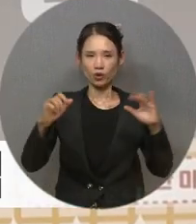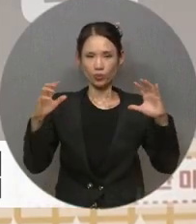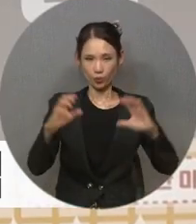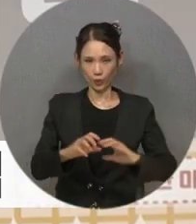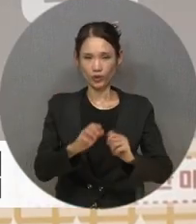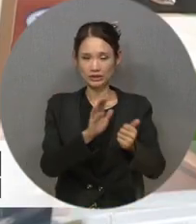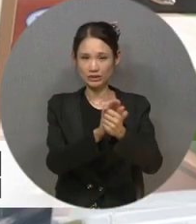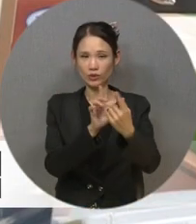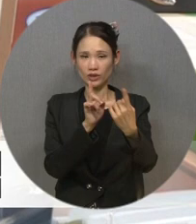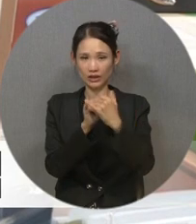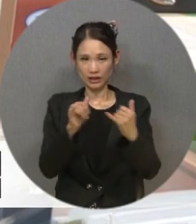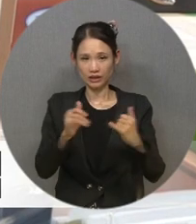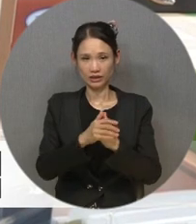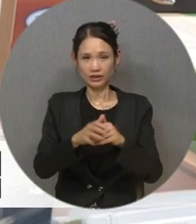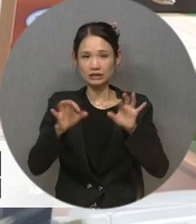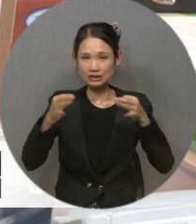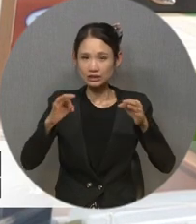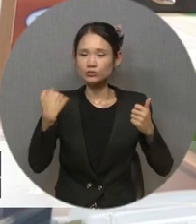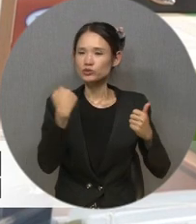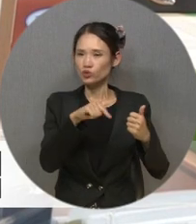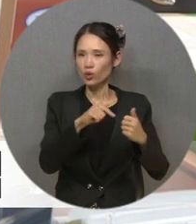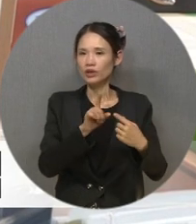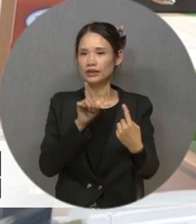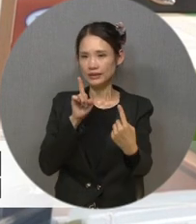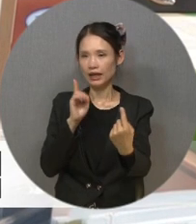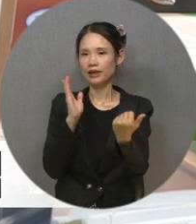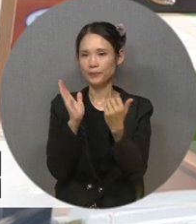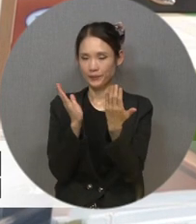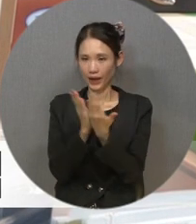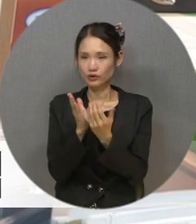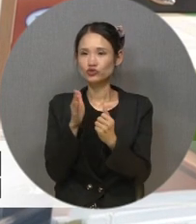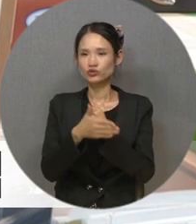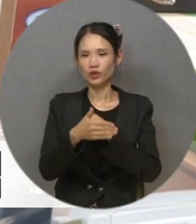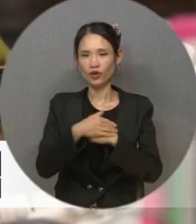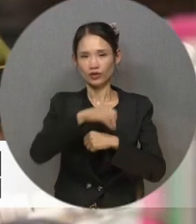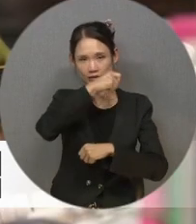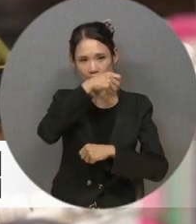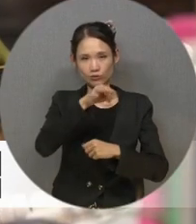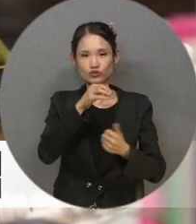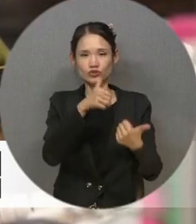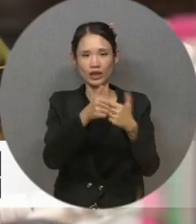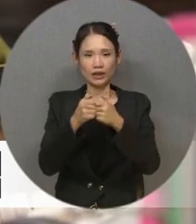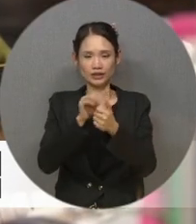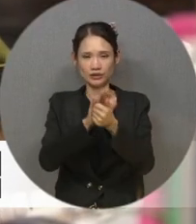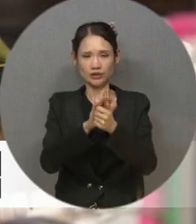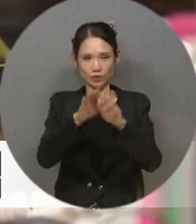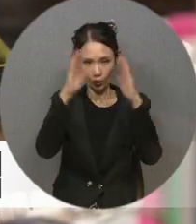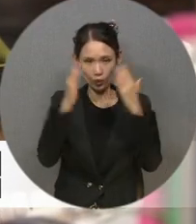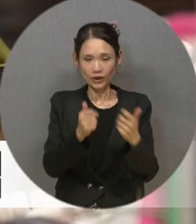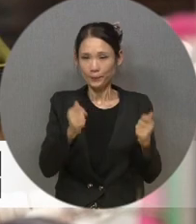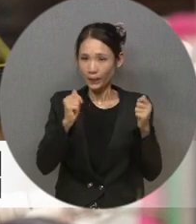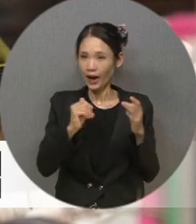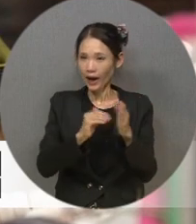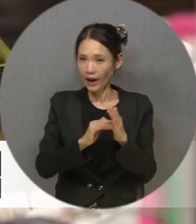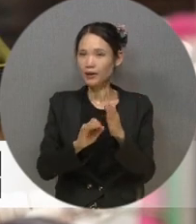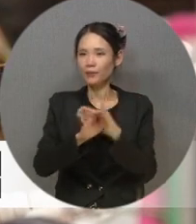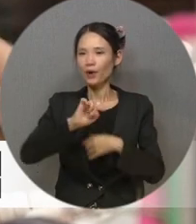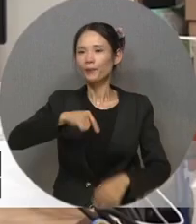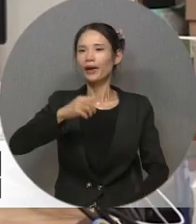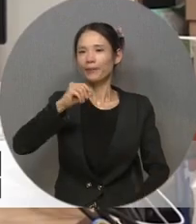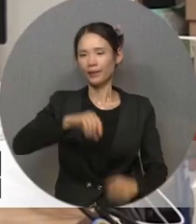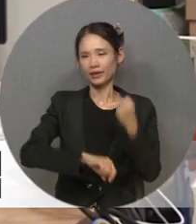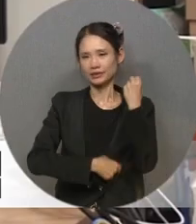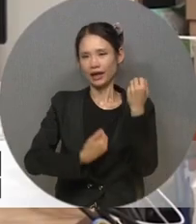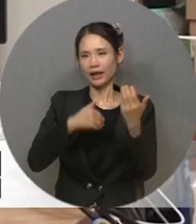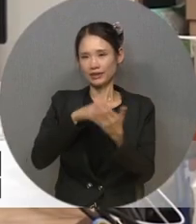지원 대상자에게는 금융교육과 1대1 맞춤형 재무상담을 제공하고 모두 이수할 경우 100만 원의 자립토대